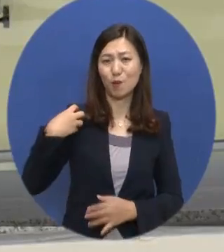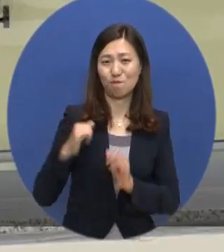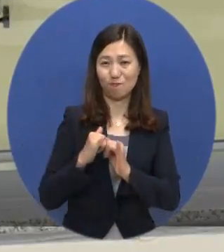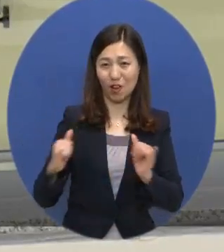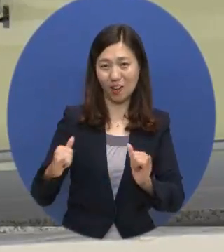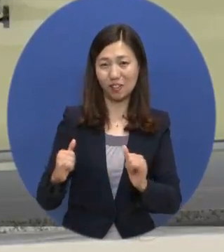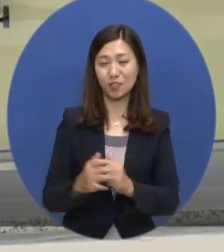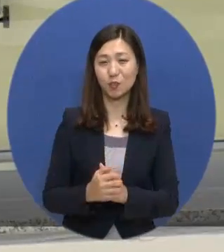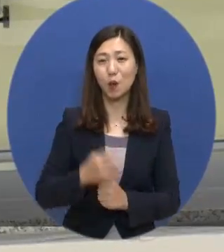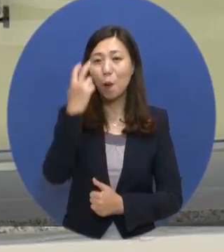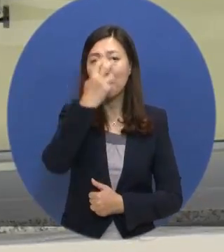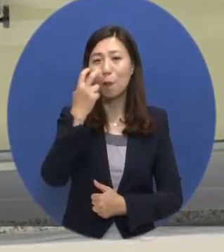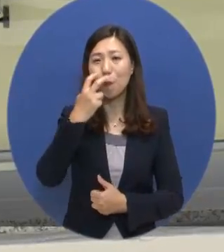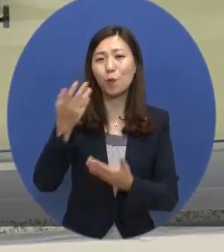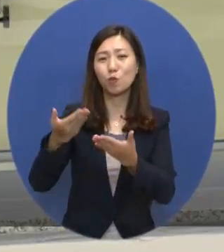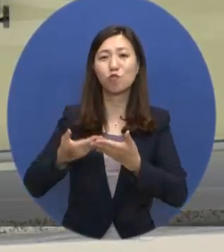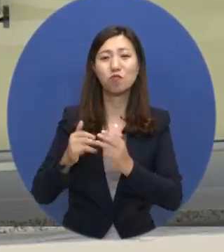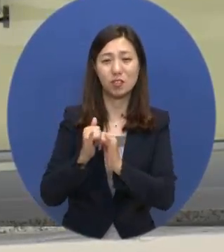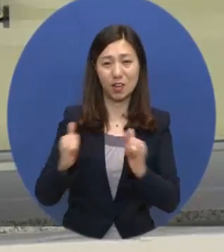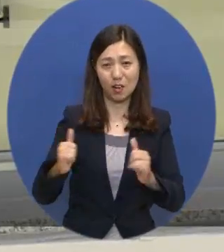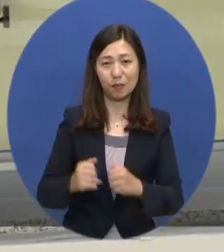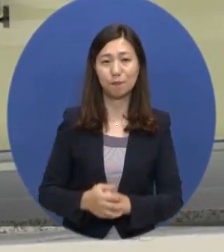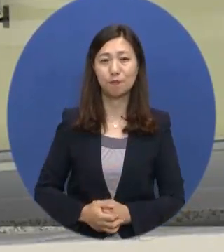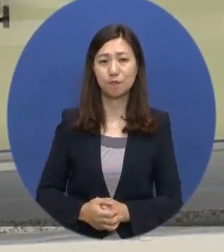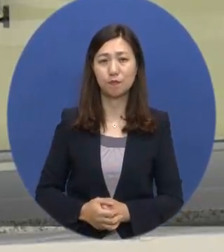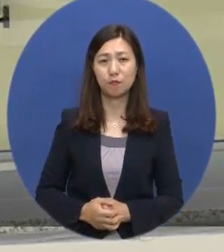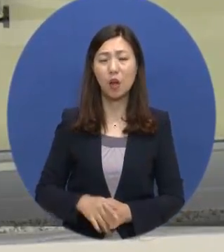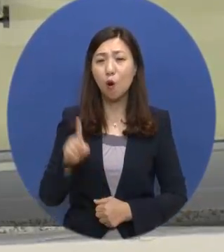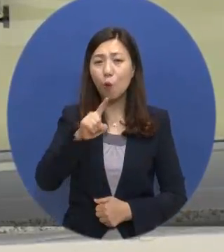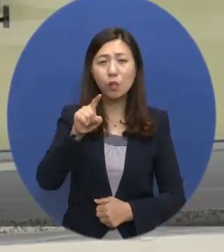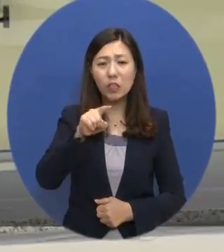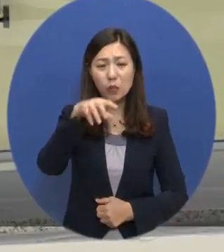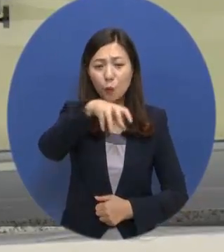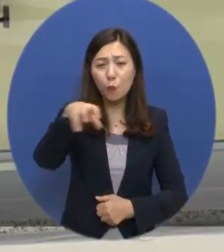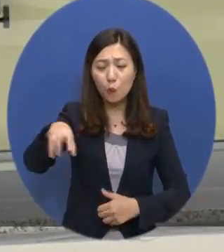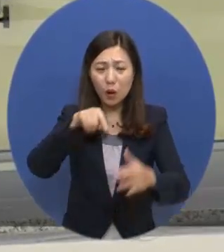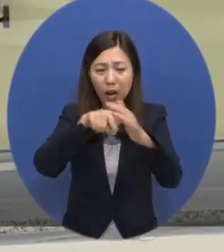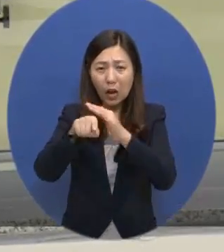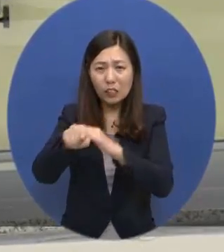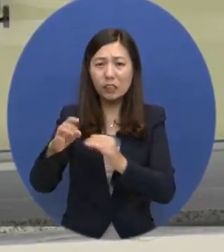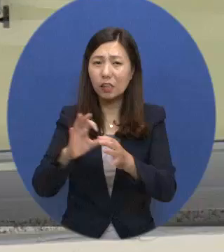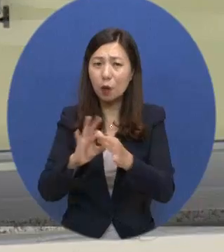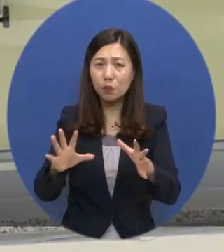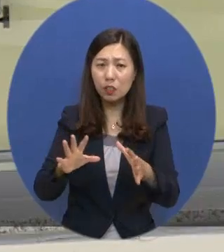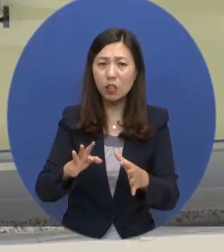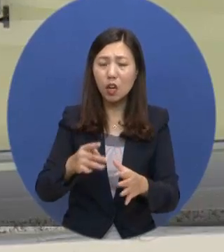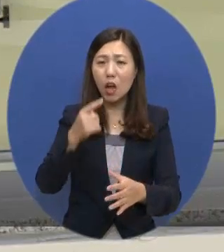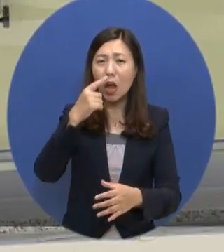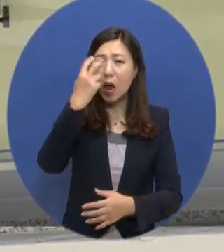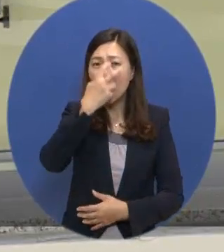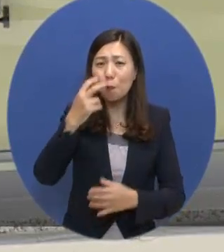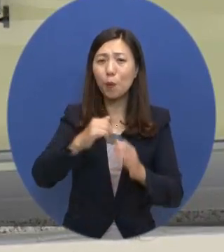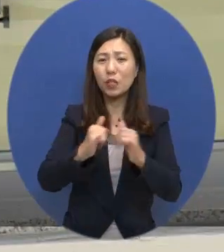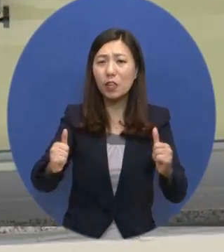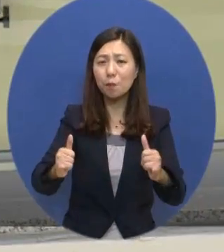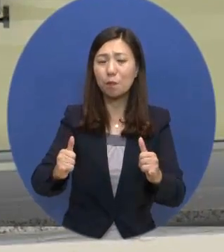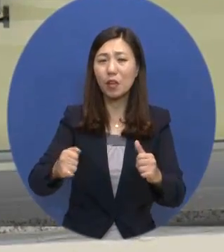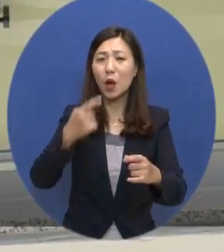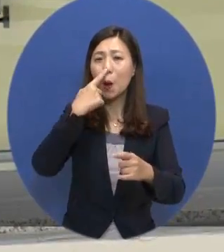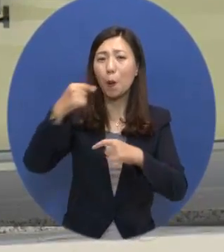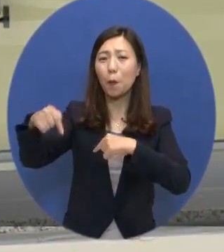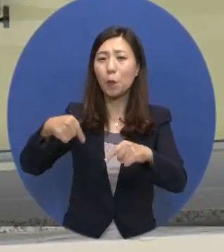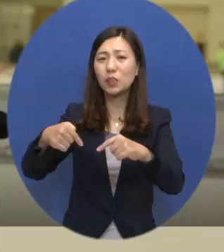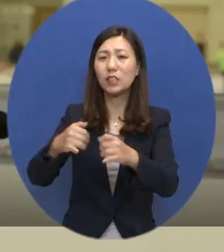거의 보호자 수준이고 저희 어디가든지 먼저 찾는 게 이제 감독님, 이제 코치님, 트레이너님